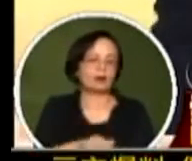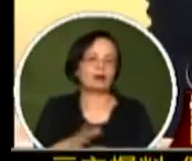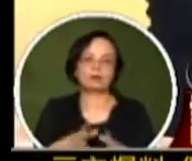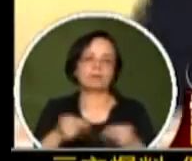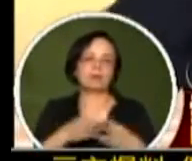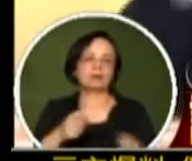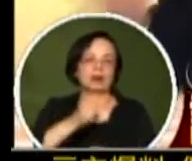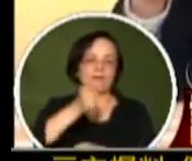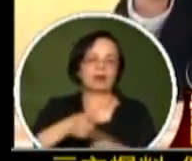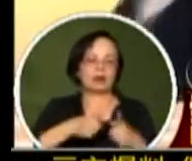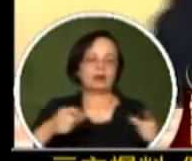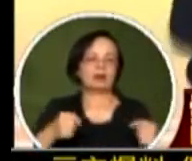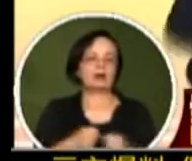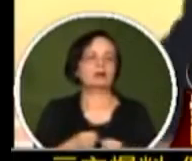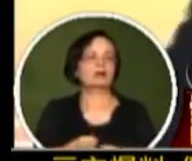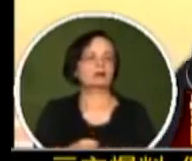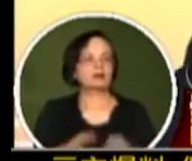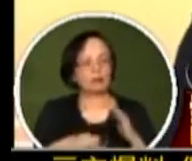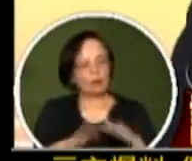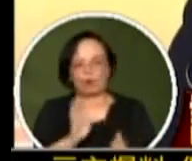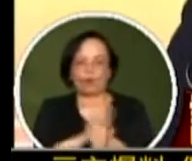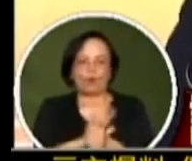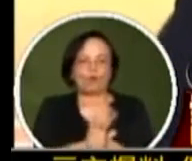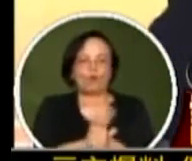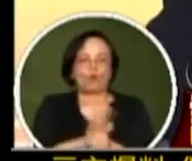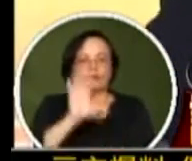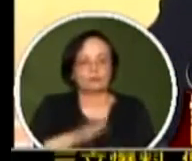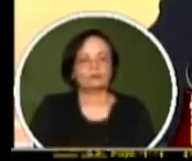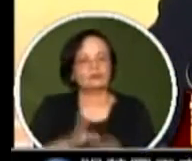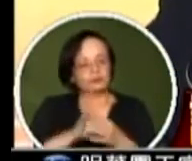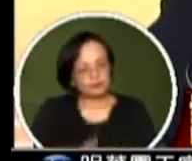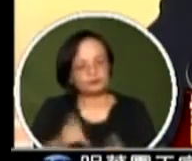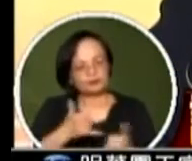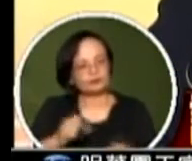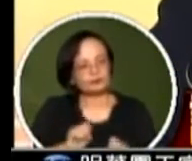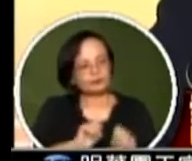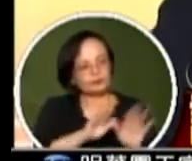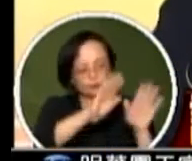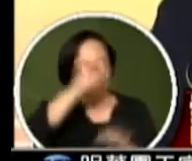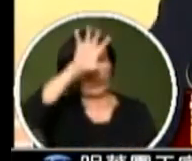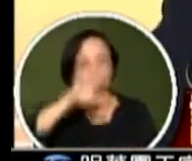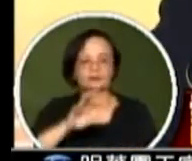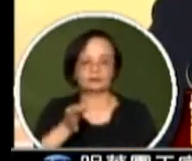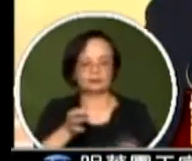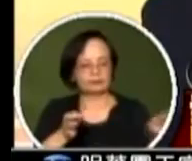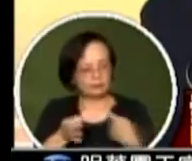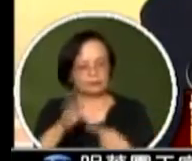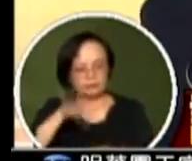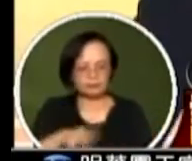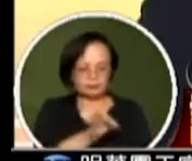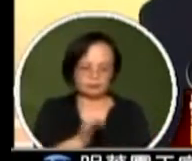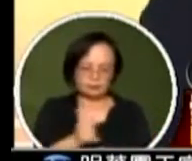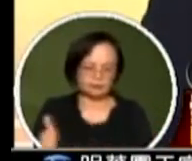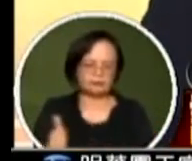是他知道是自民党比拿国民党钱更有用嘛。所以我想，我们民党真的要认真考虑，我们的财经学者呢，真的要认真考虑哦。我